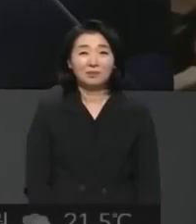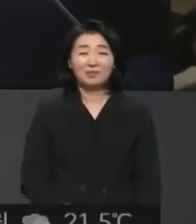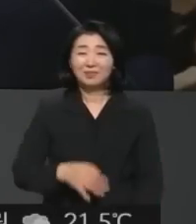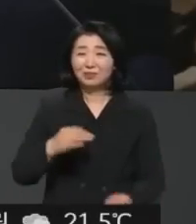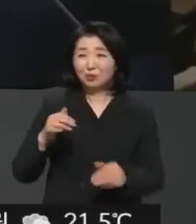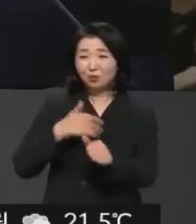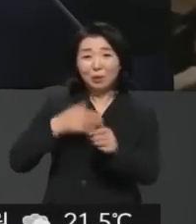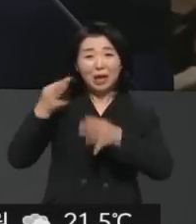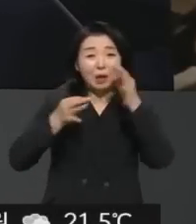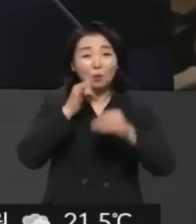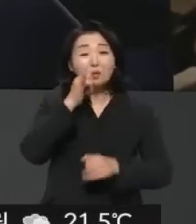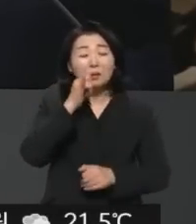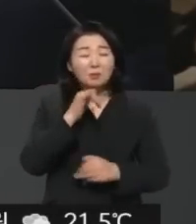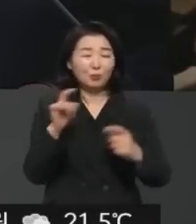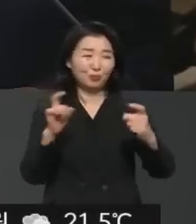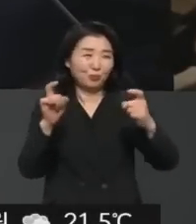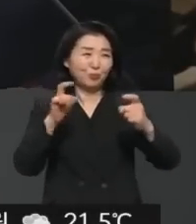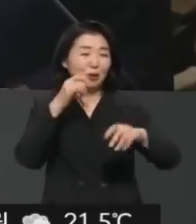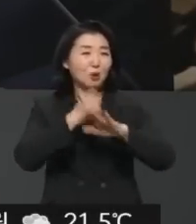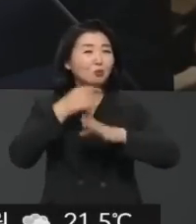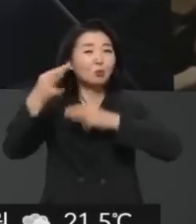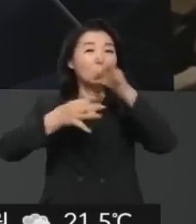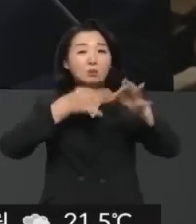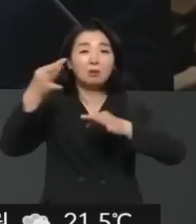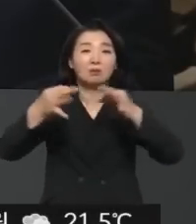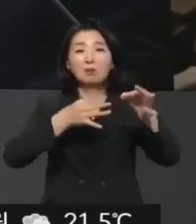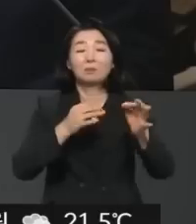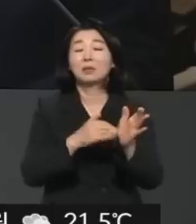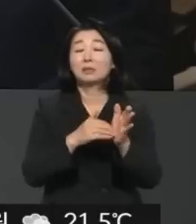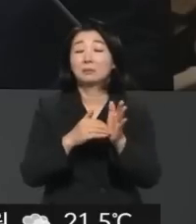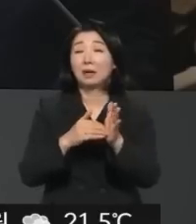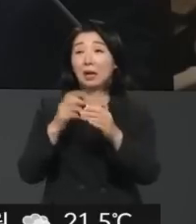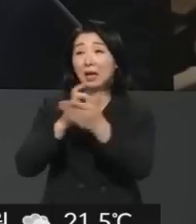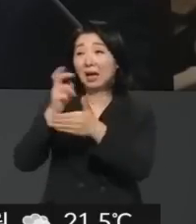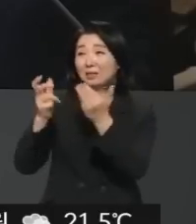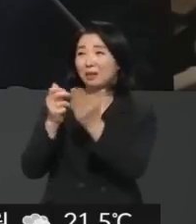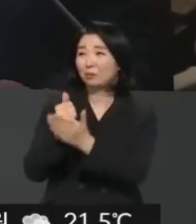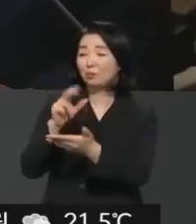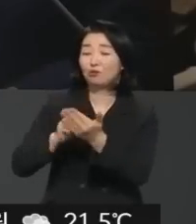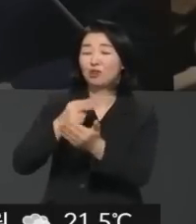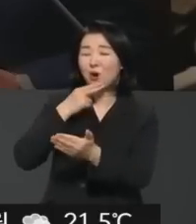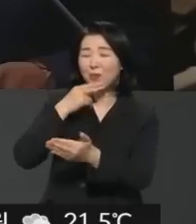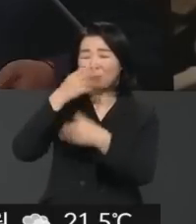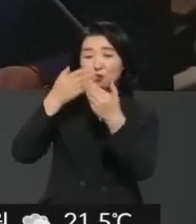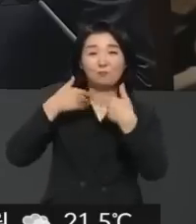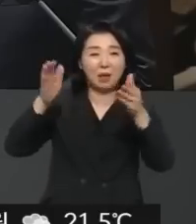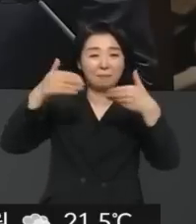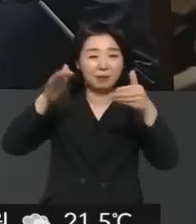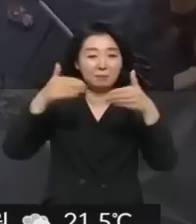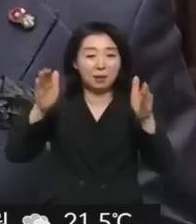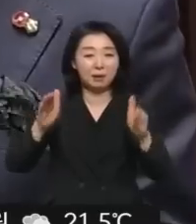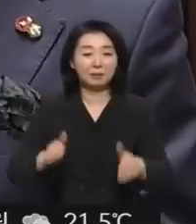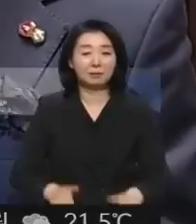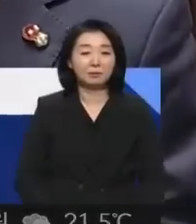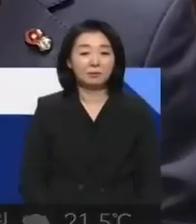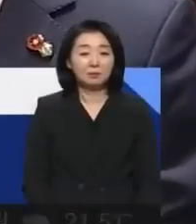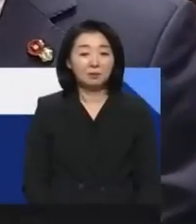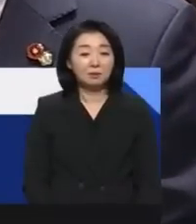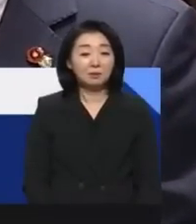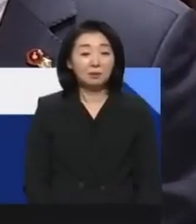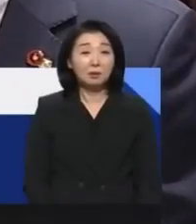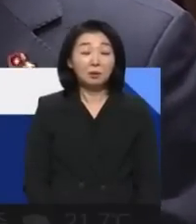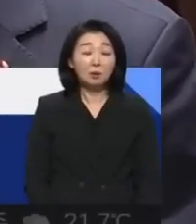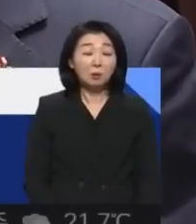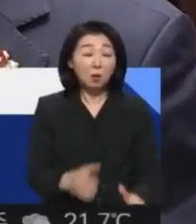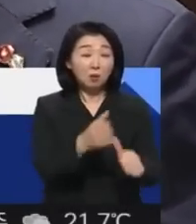들리시죠? 논쟁도 곧 고성으로 번졌습니다. 한 장관은 문제가 없다 조목조목 반박했습니다. 너 그러면 왜 체포영장을